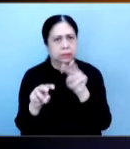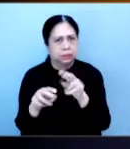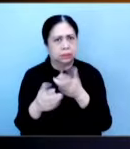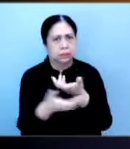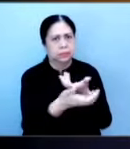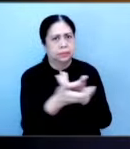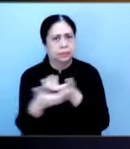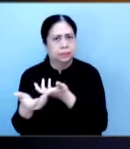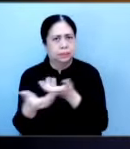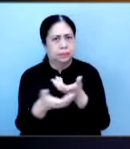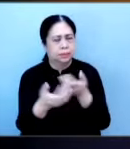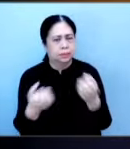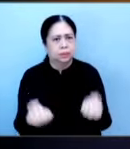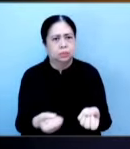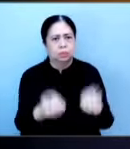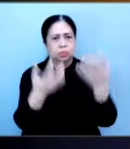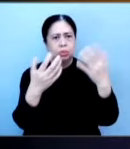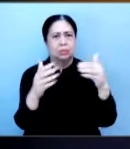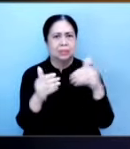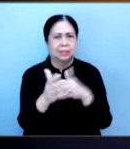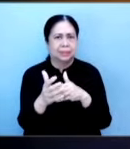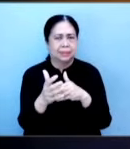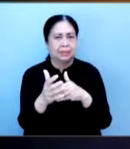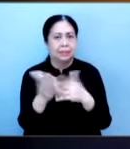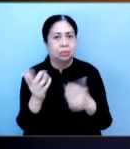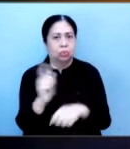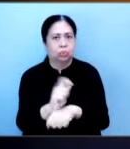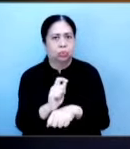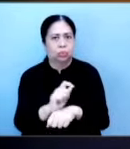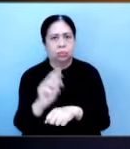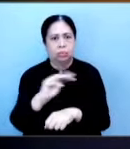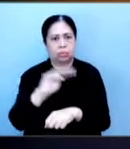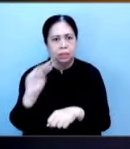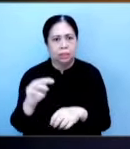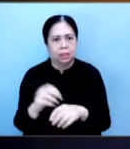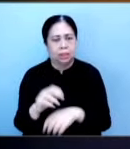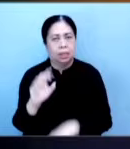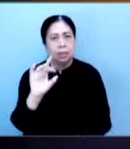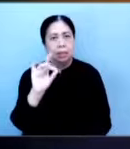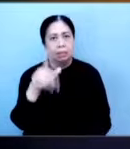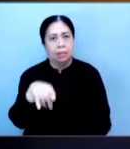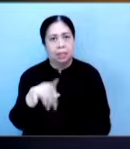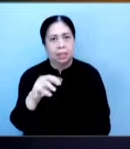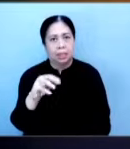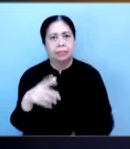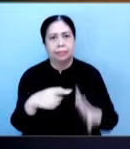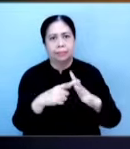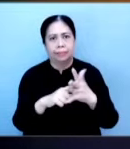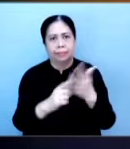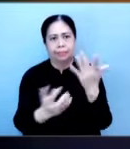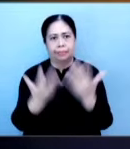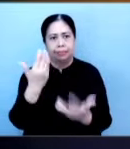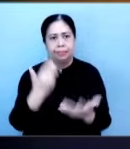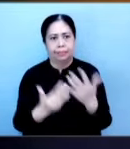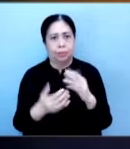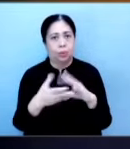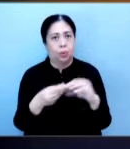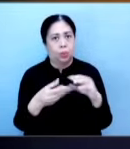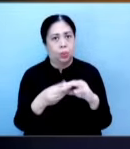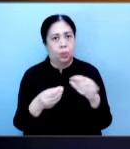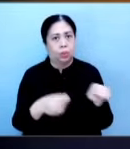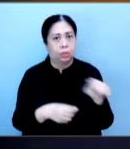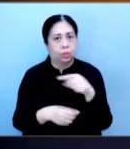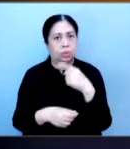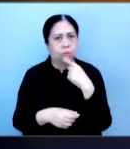matapos Sumiklab ang panibagong sunog sa tondo Maynila mag 8:00 kagabi ng magsimula ang sunog kwento ng ilang residente